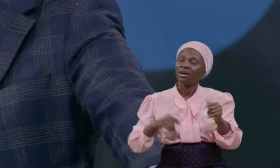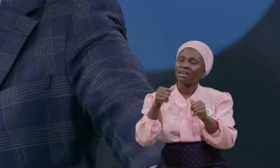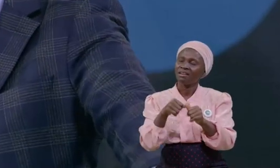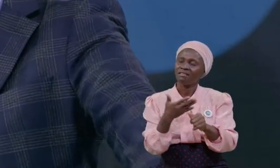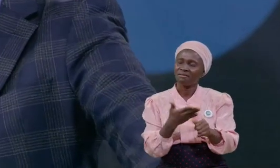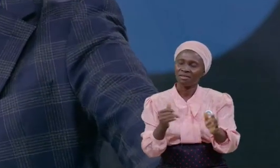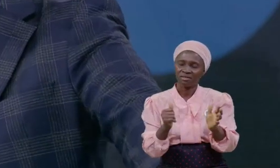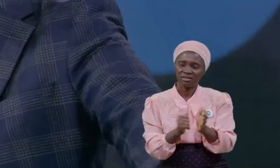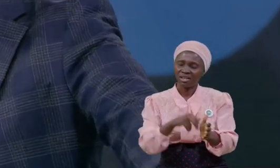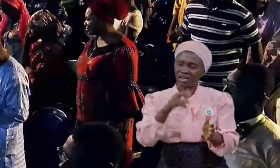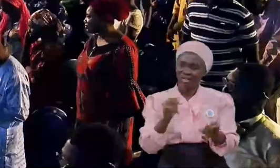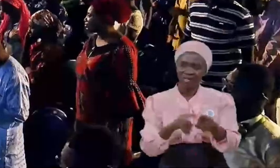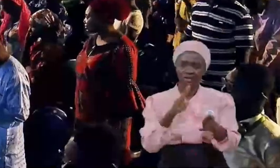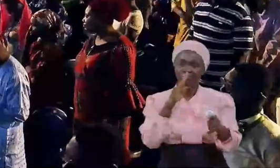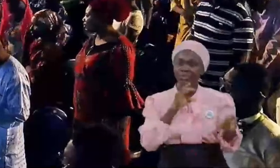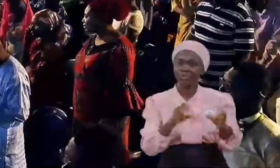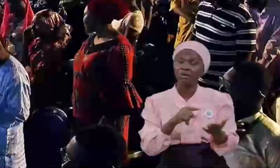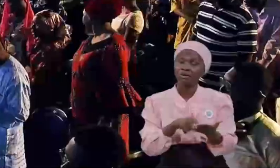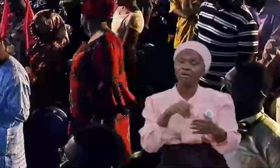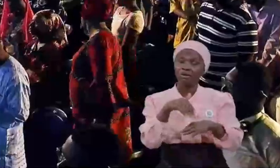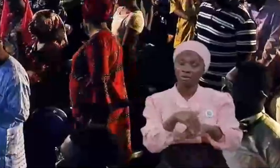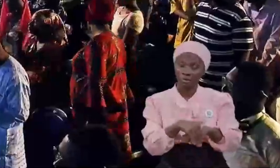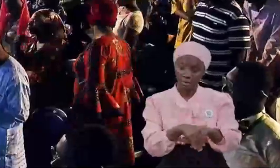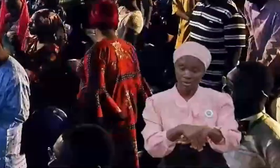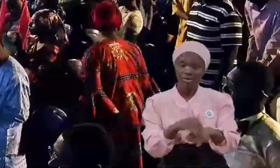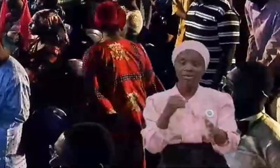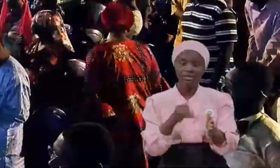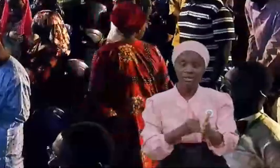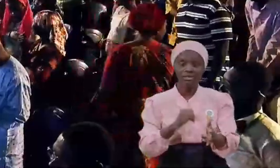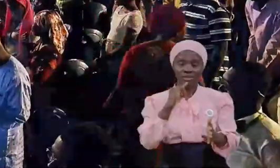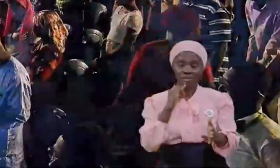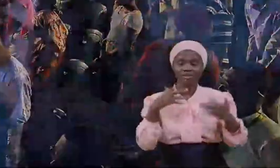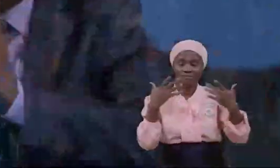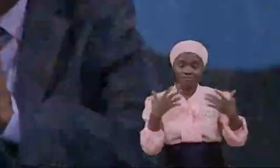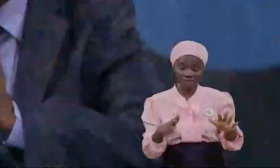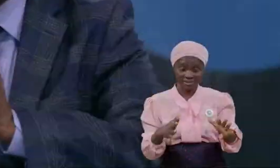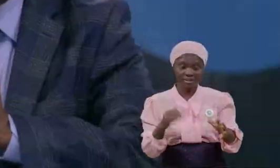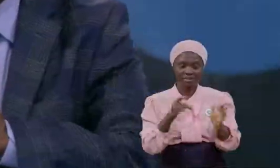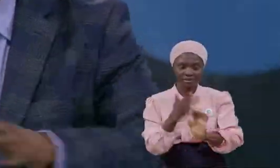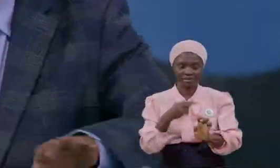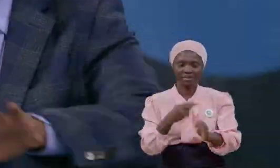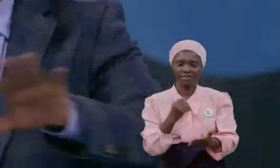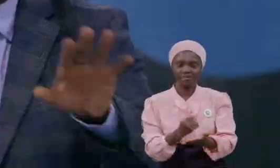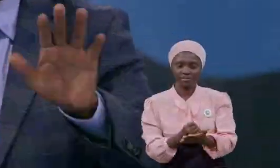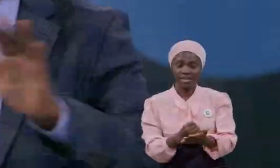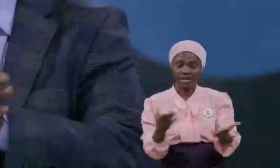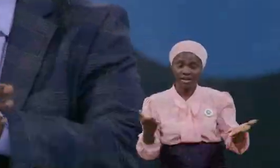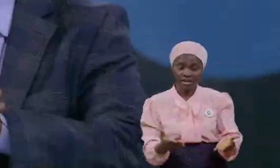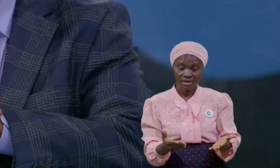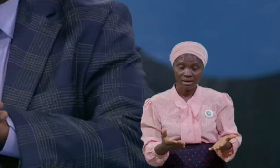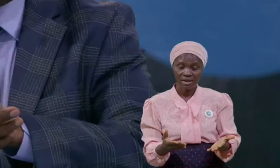ce soir, c'est fini. Ici, au lieu Alpha, avec ton peuple